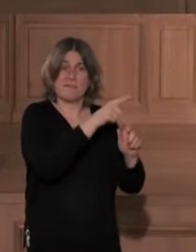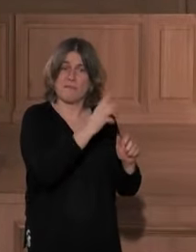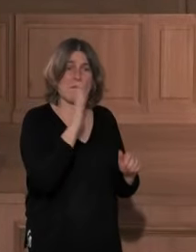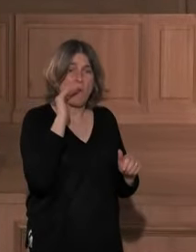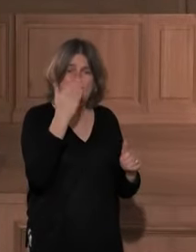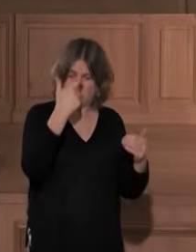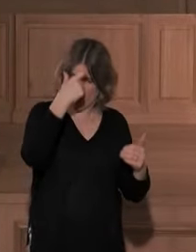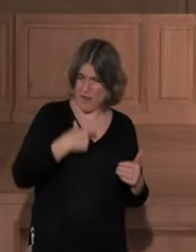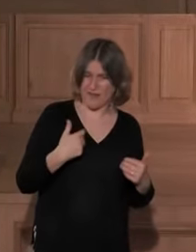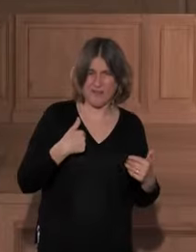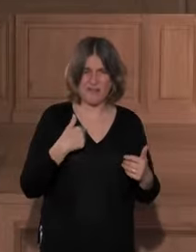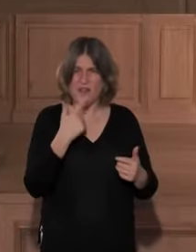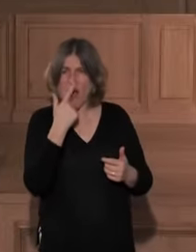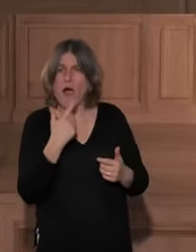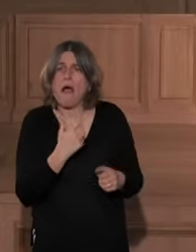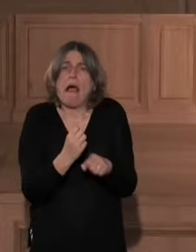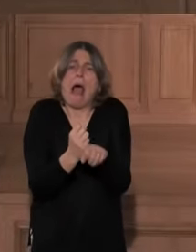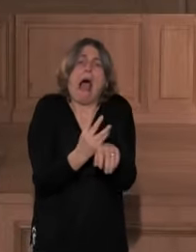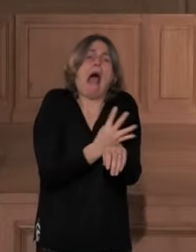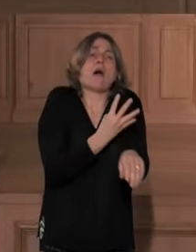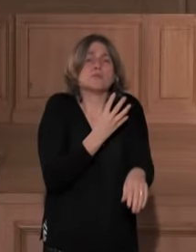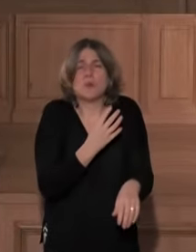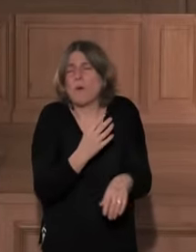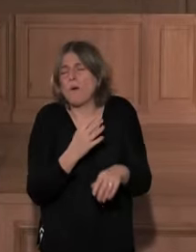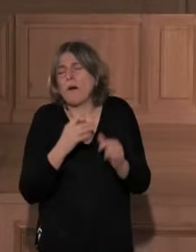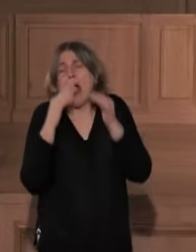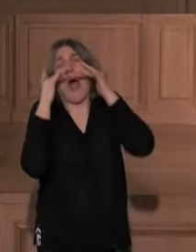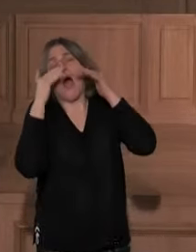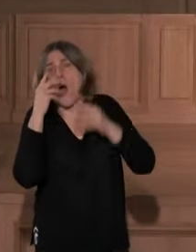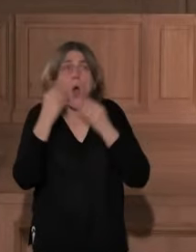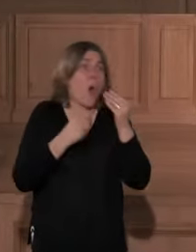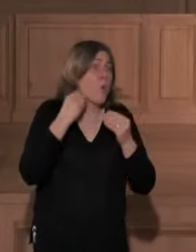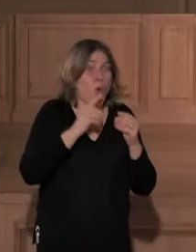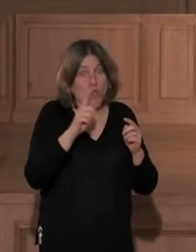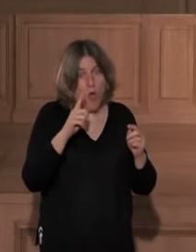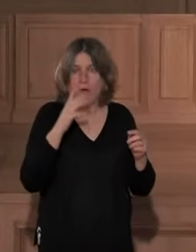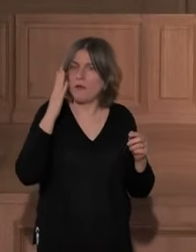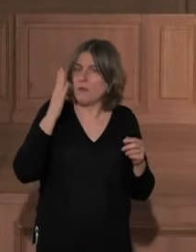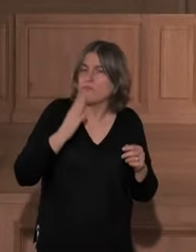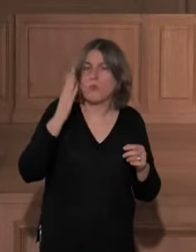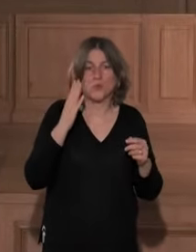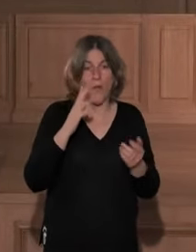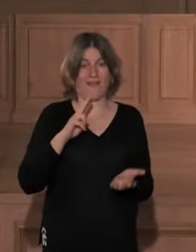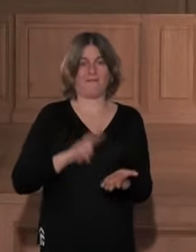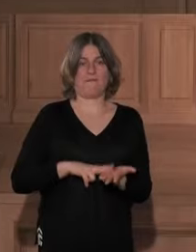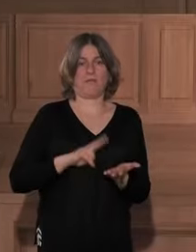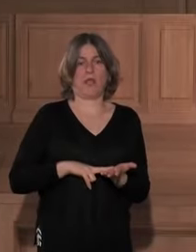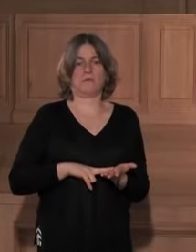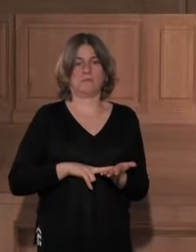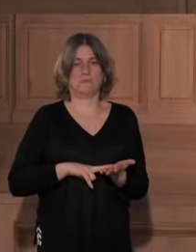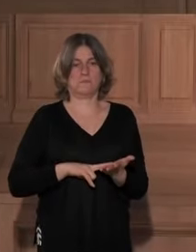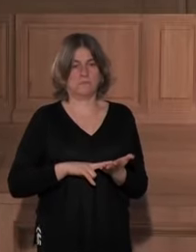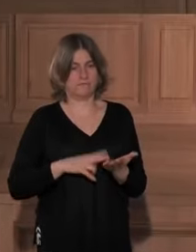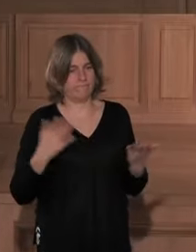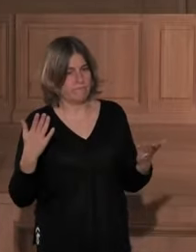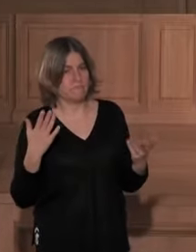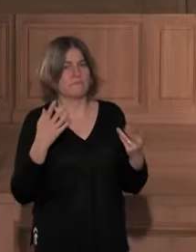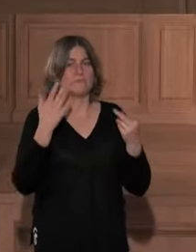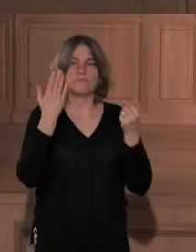quelqu'un qui est trop émotif ou quelqu'un qui... voilà, ils ont besoin de quelqu'un, une personne humaine qui est vraie et qui va créer un lien